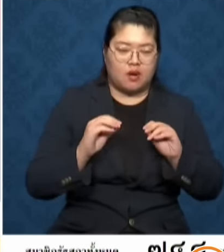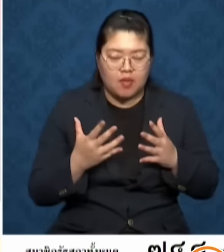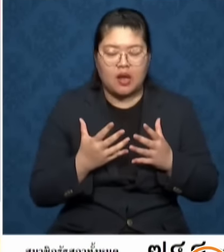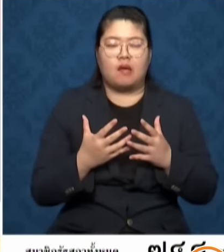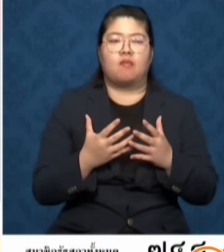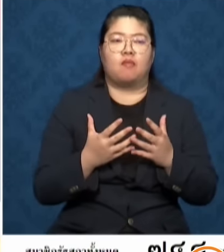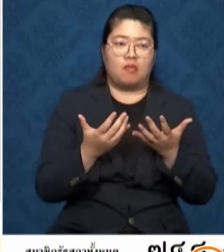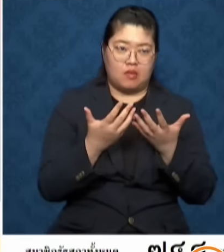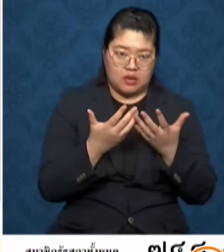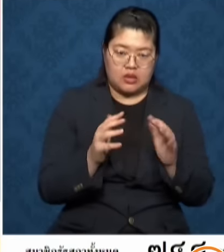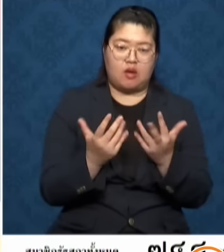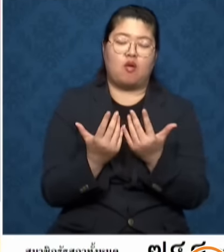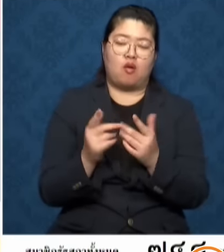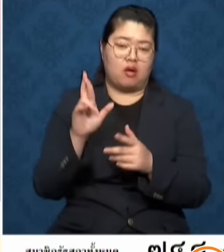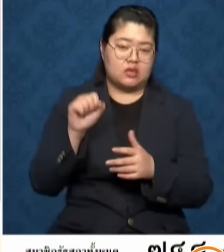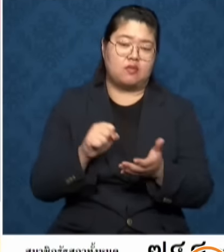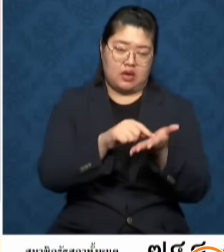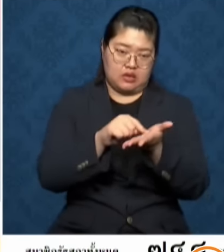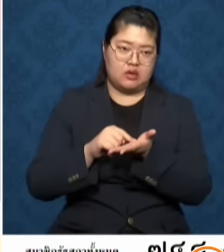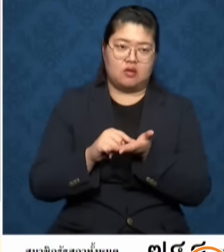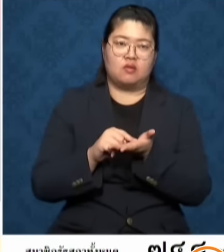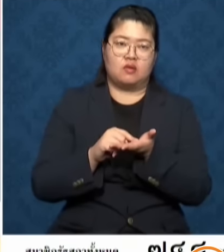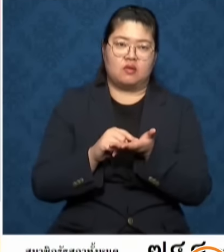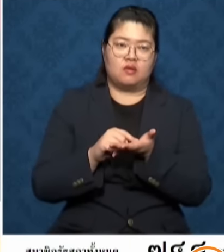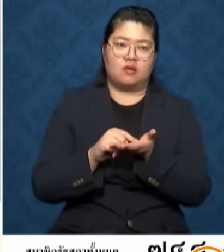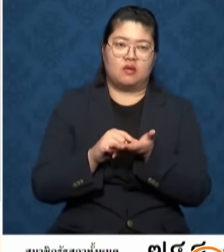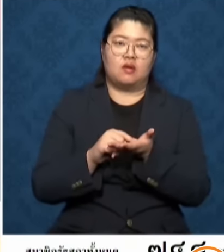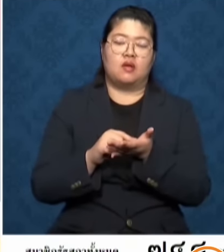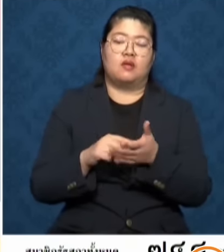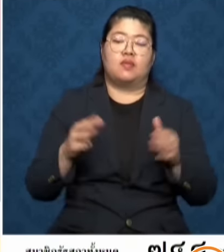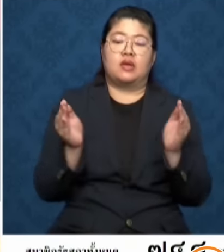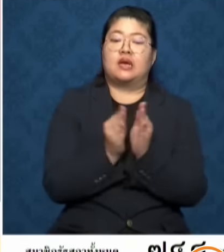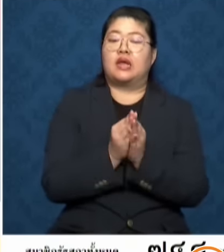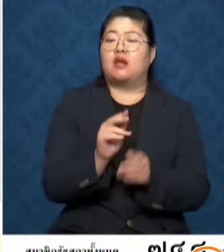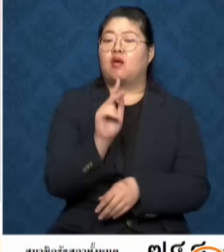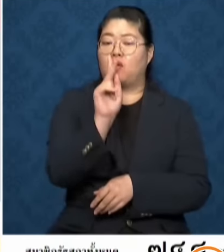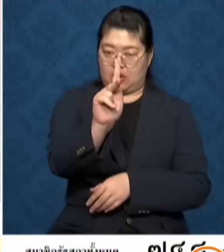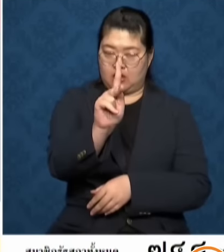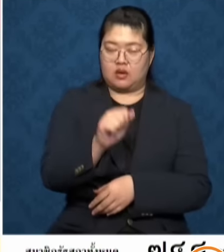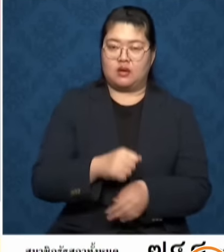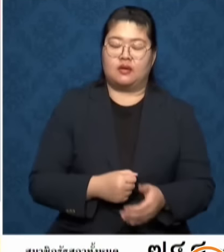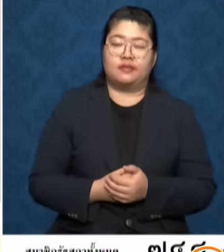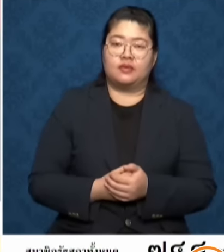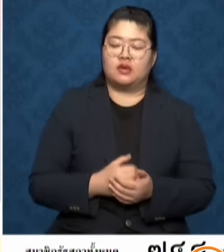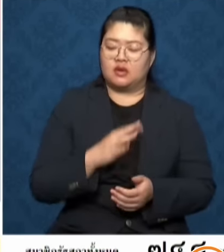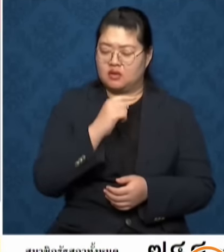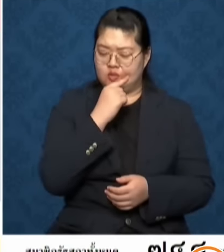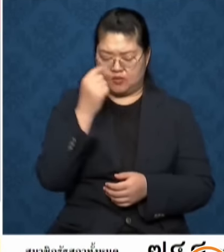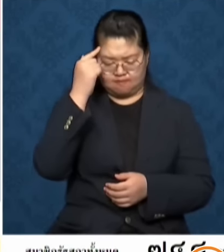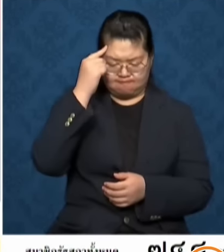าม